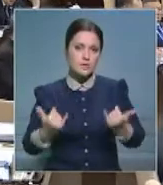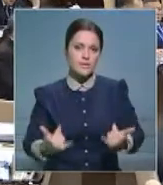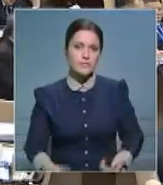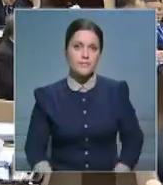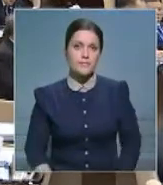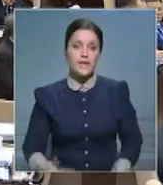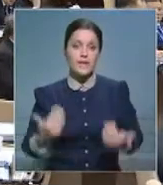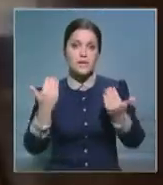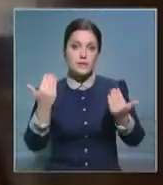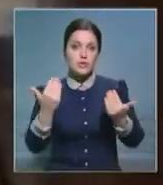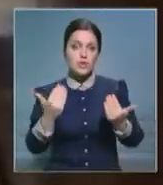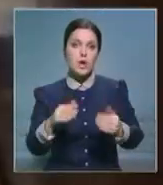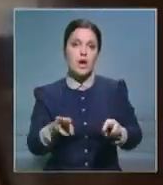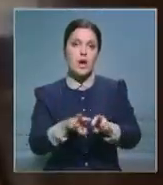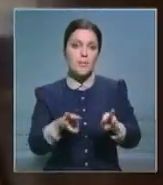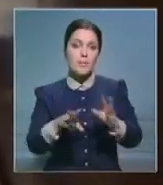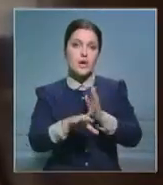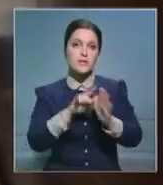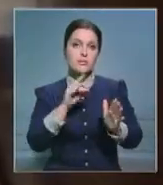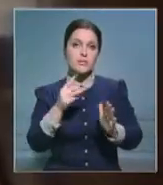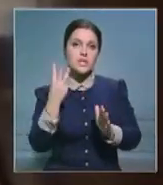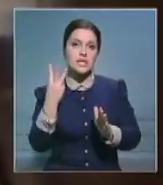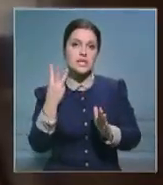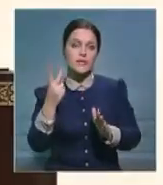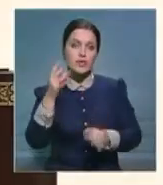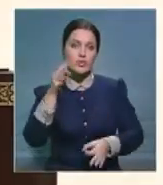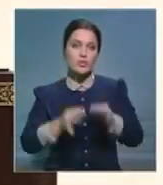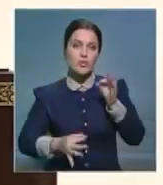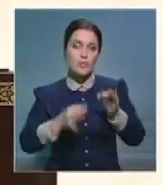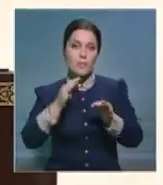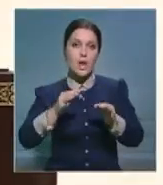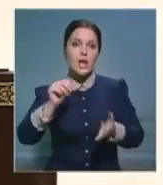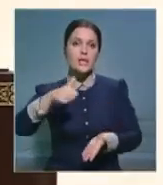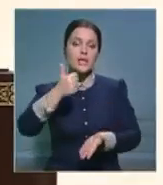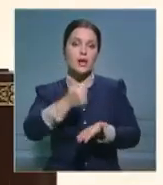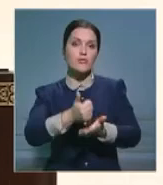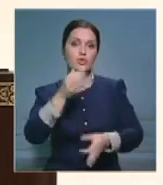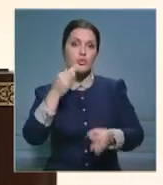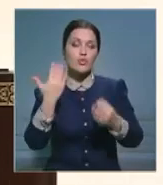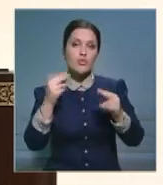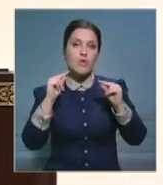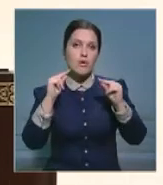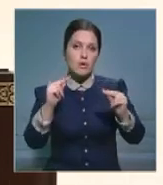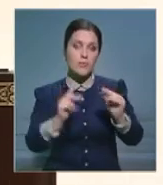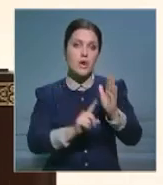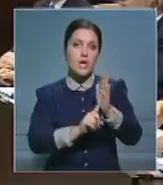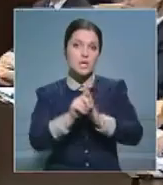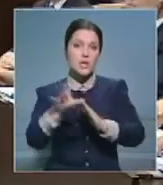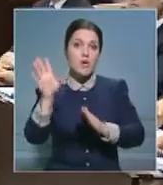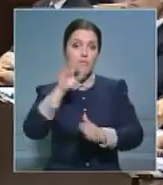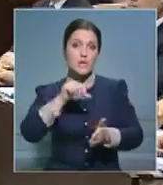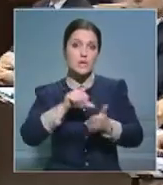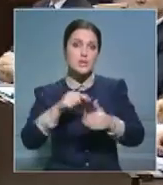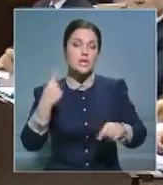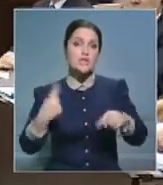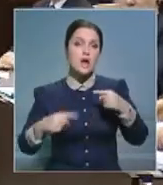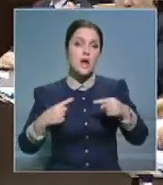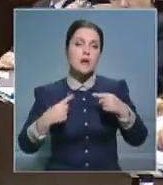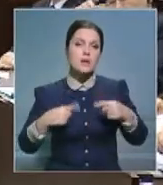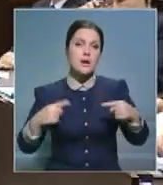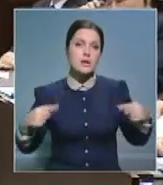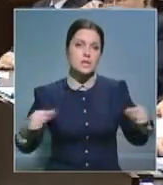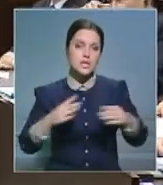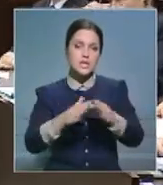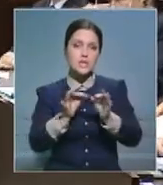Сегодня же сенаторы избрали 32 судей Верховного суда. Они уже приняли присягу. Все кандидаты из разных регионов Казахстана имеют